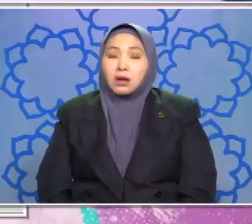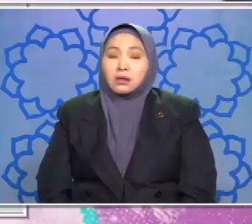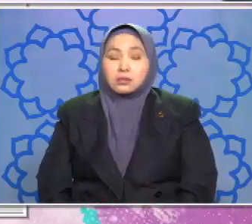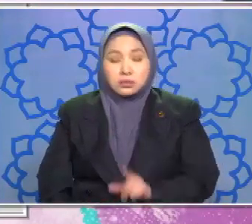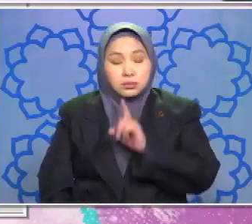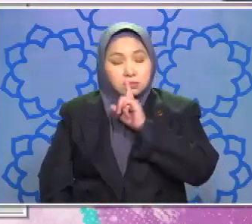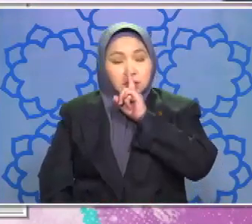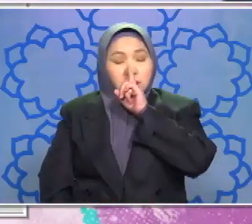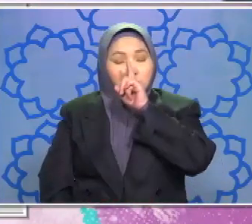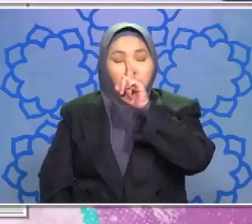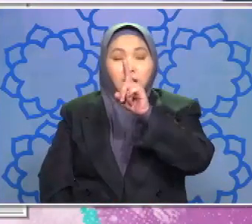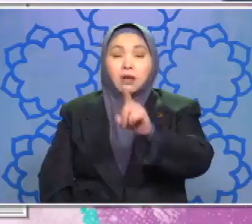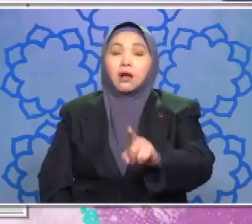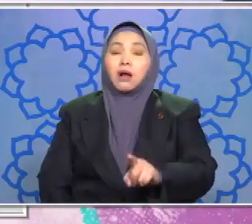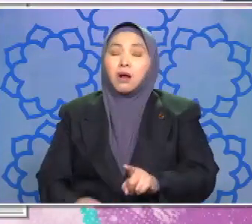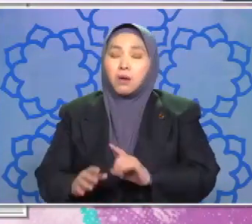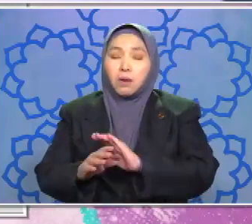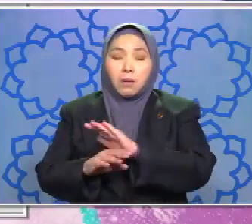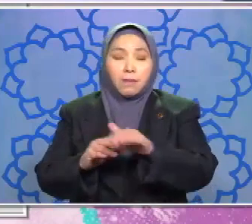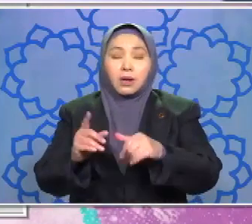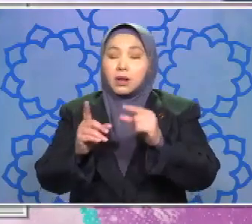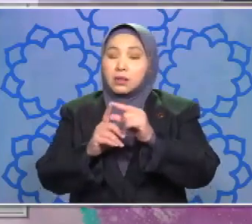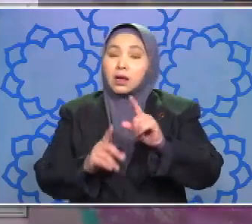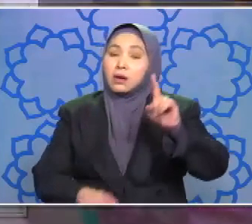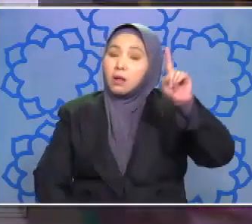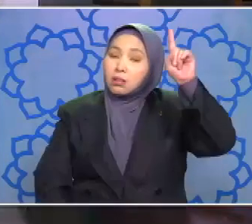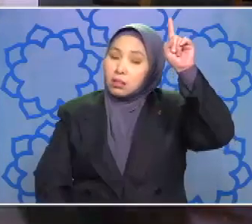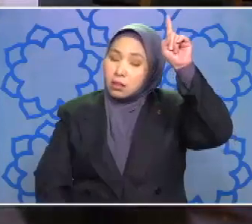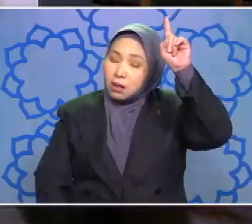دَاخِرُونَ صَدَقَ اللَّهُ